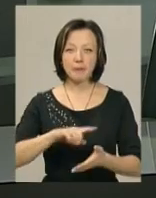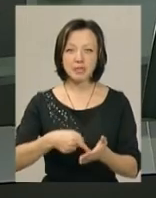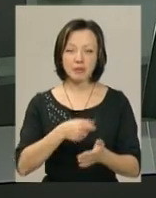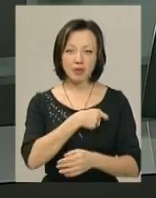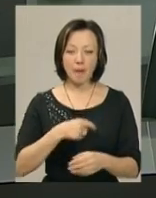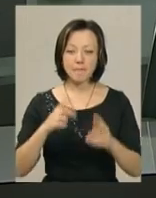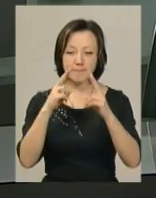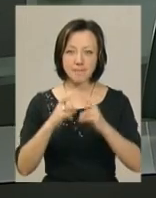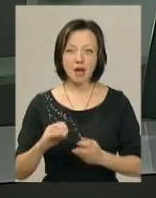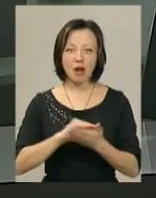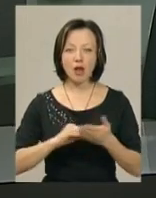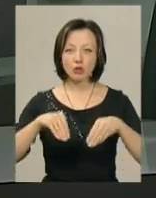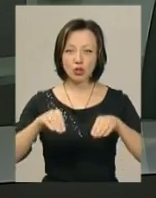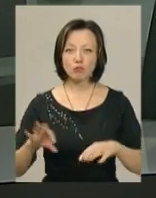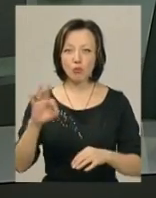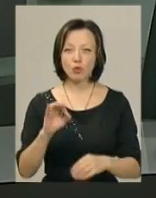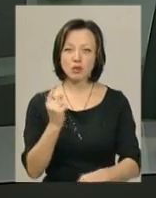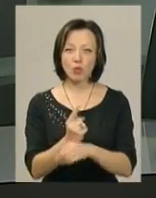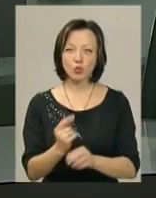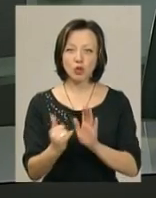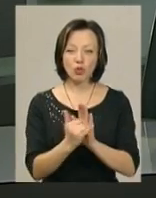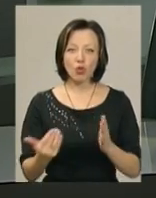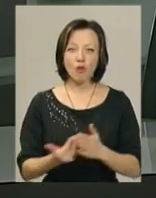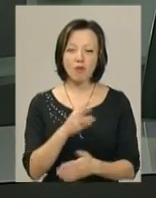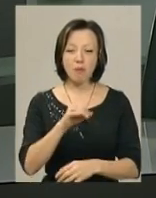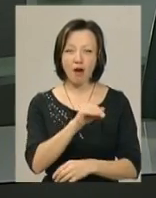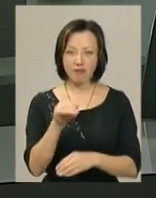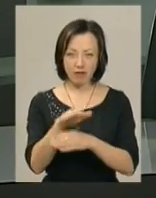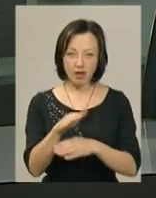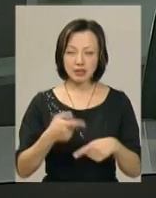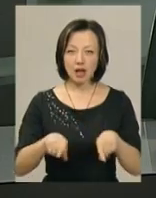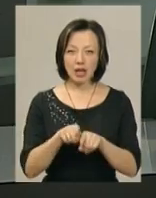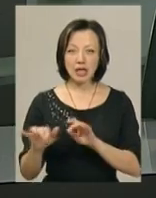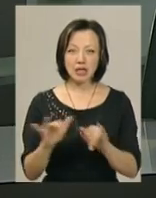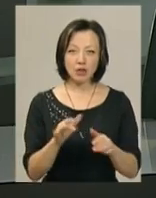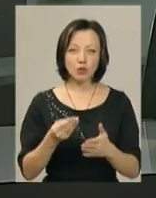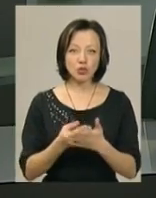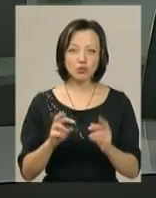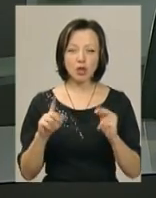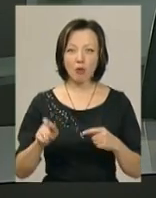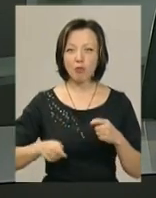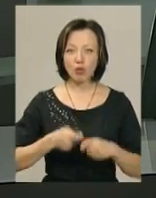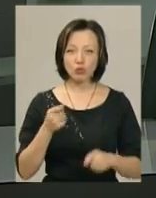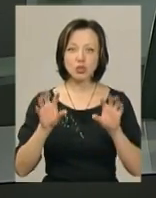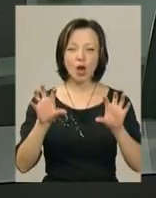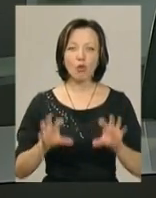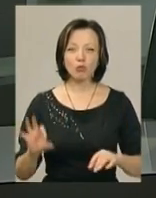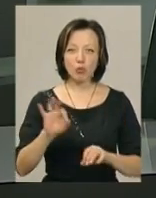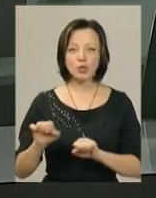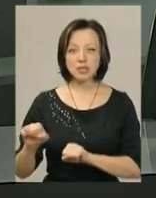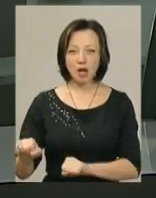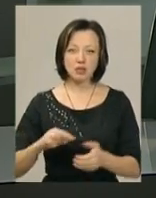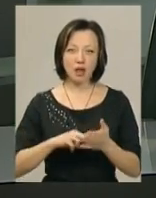депутатам переглянути рішення про заборону встановлення нових МАФів, адже такі дії розцінюються як порушення закону про